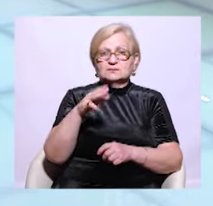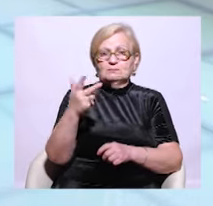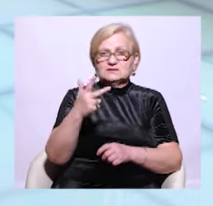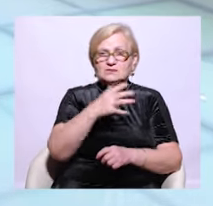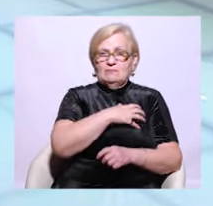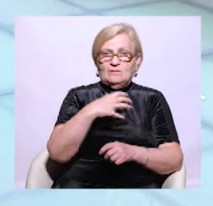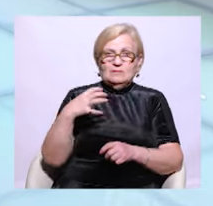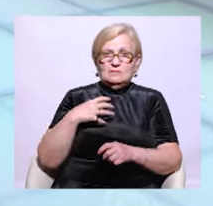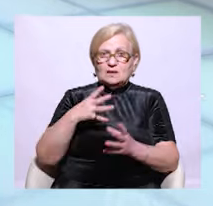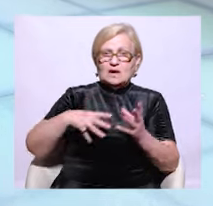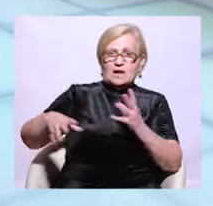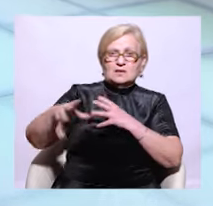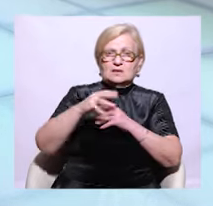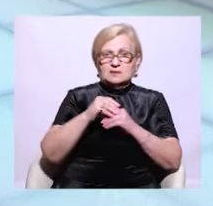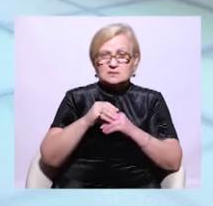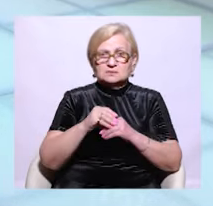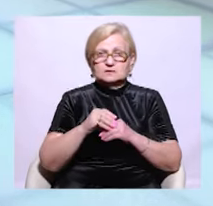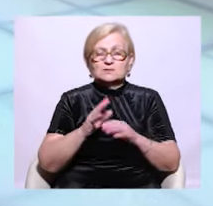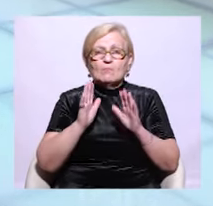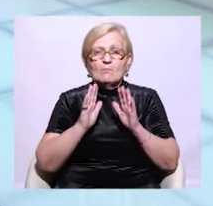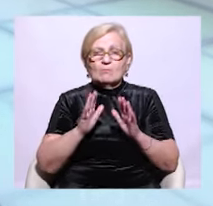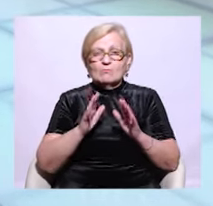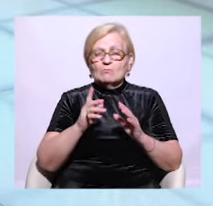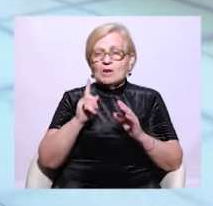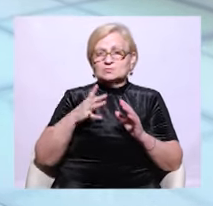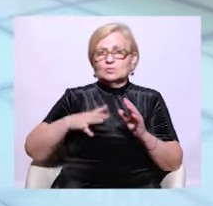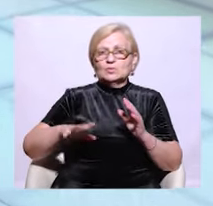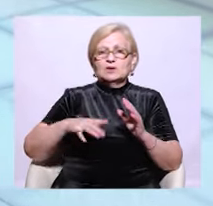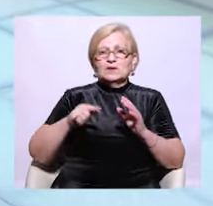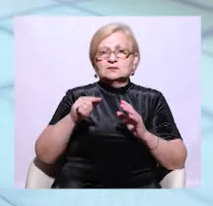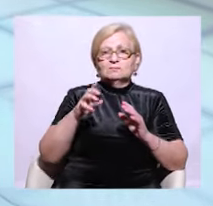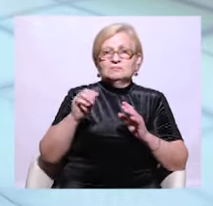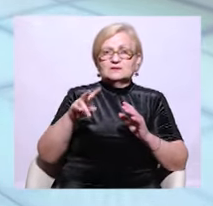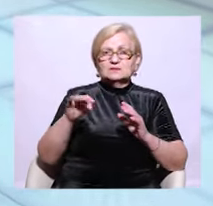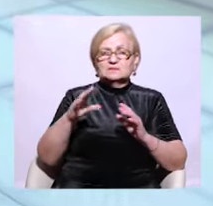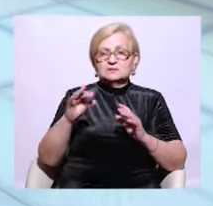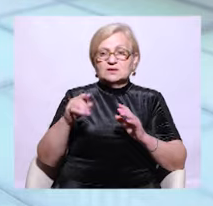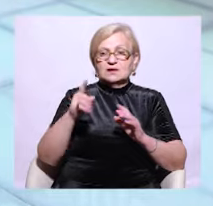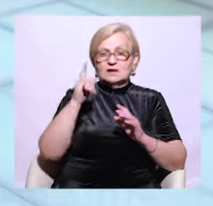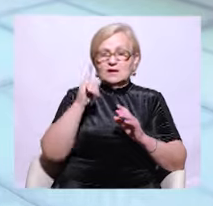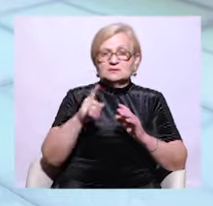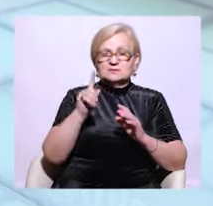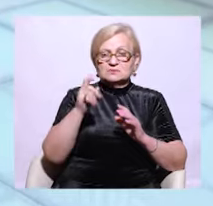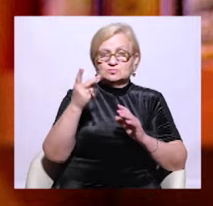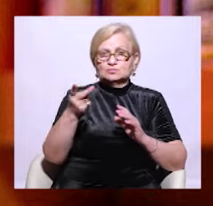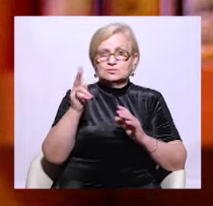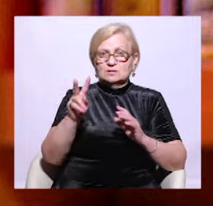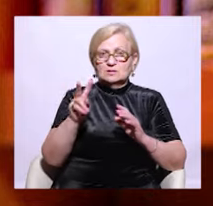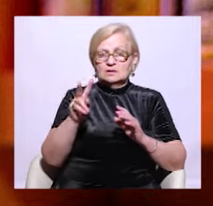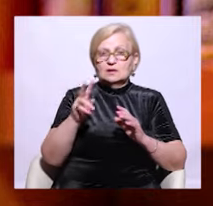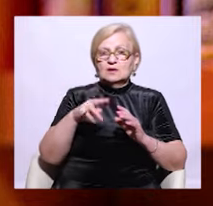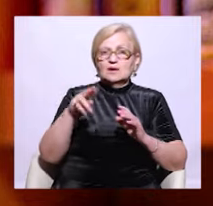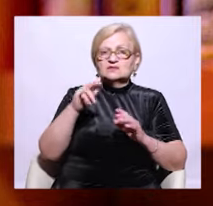აერთიანებს, ამთლიანებს ქვეყანას თბილისის გარდა. ჩვენ გვახსოვს, რომ თბილისი მხოლოდ 1122 წელს აიღო